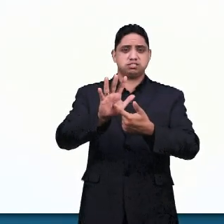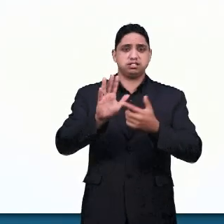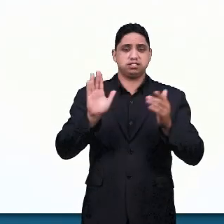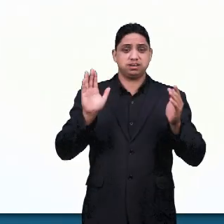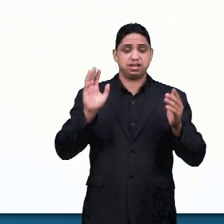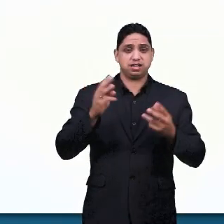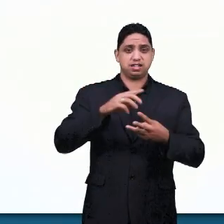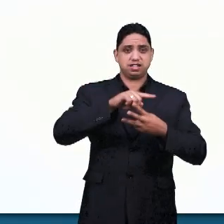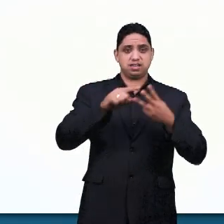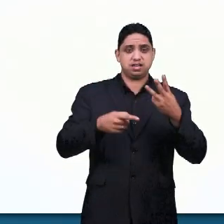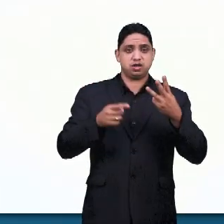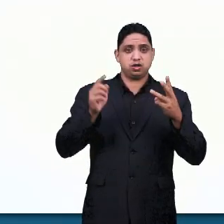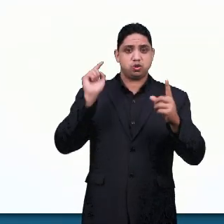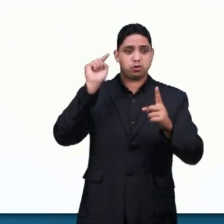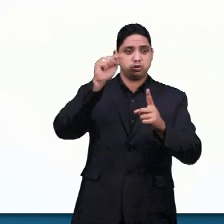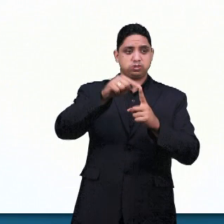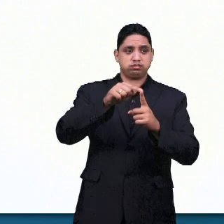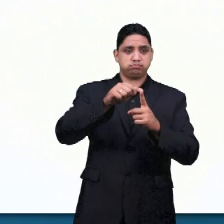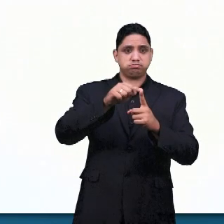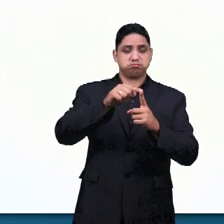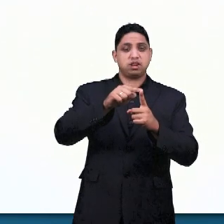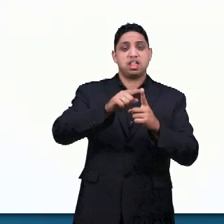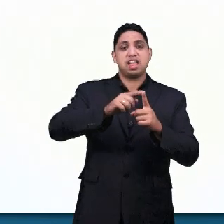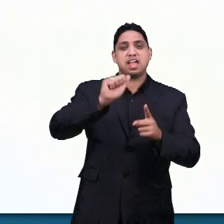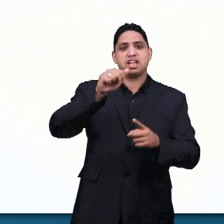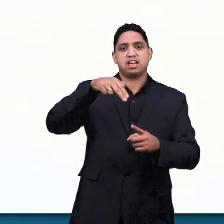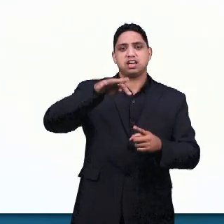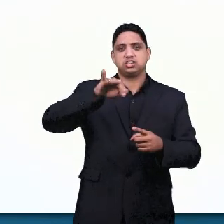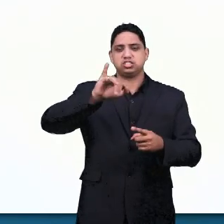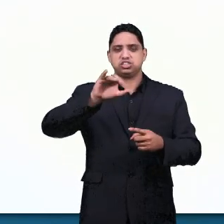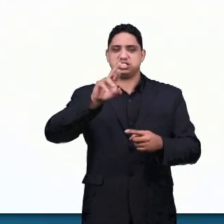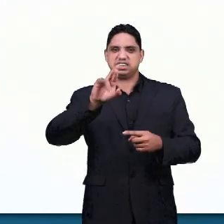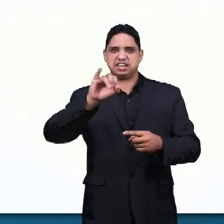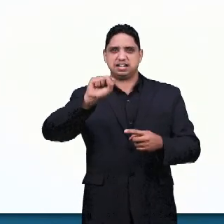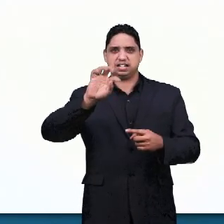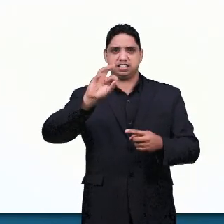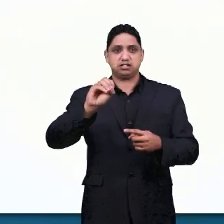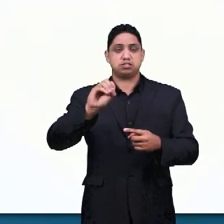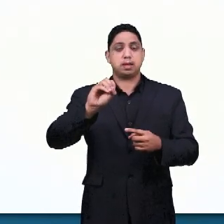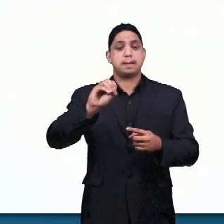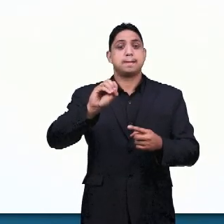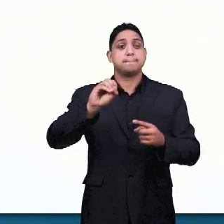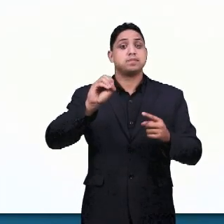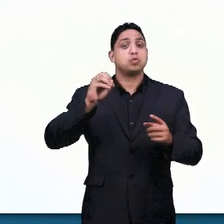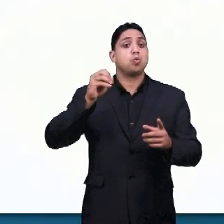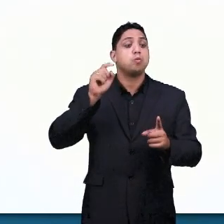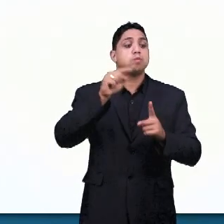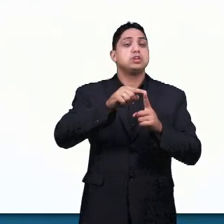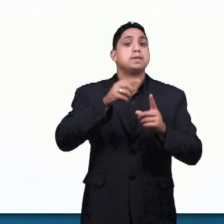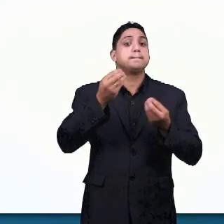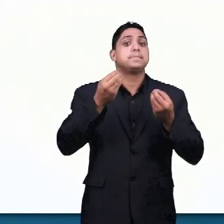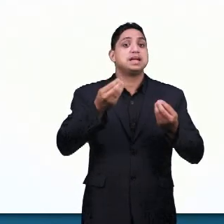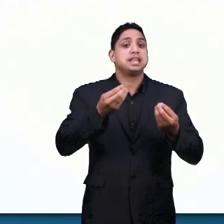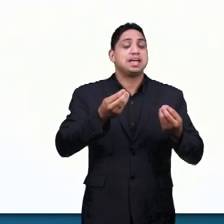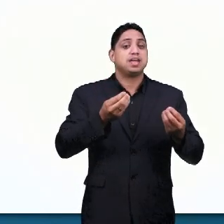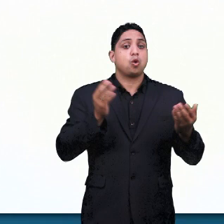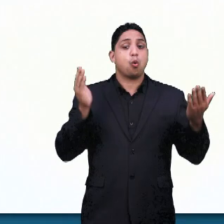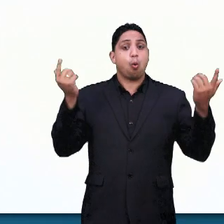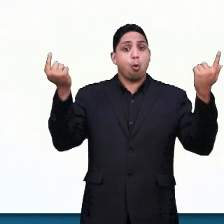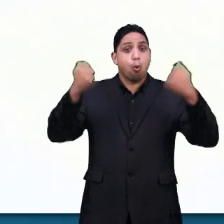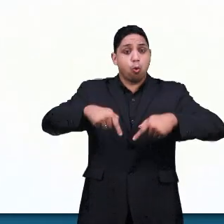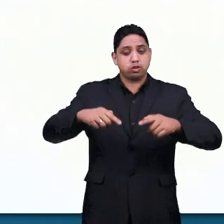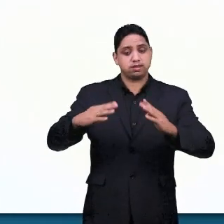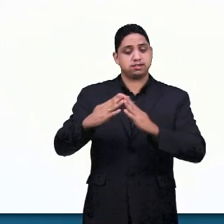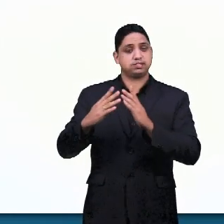3 objectifs de l'Antichrist dans son message pour atteindre l'Église fidèle, pour